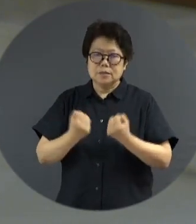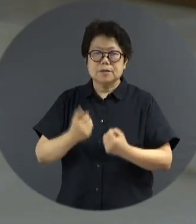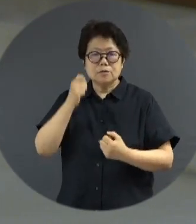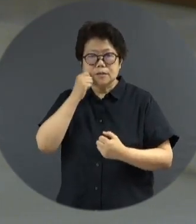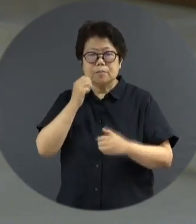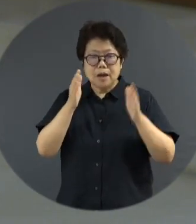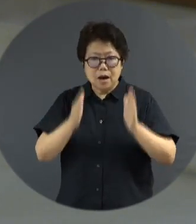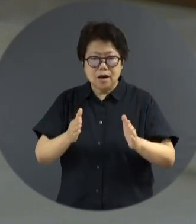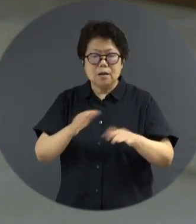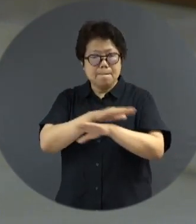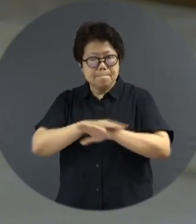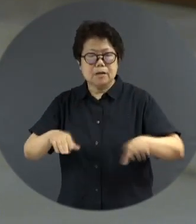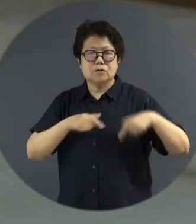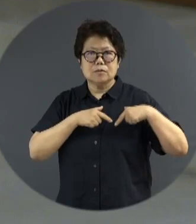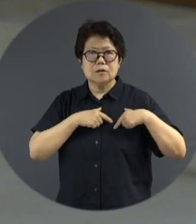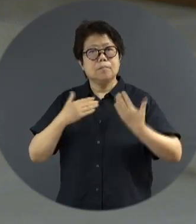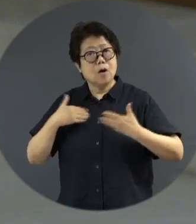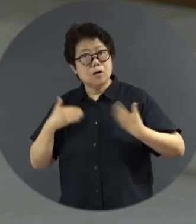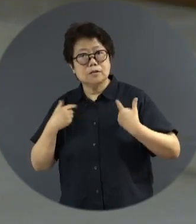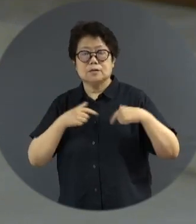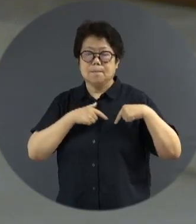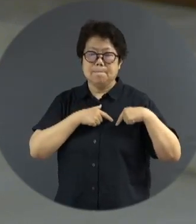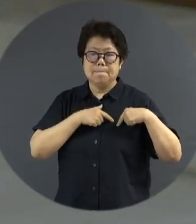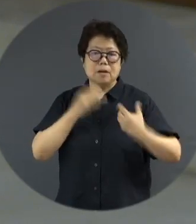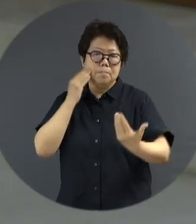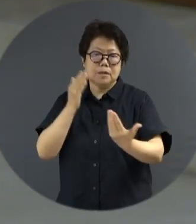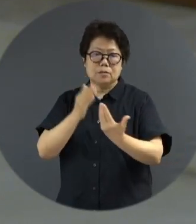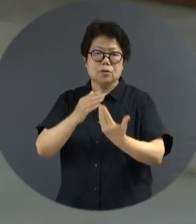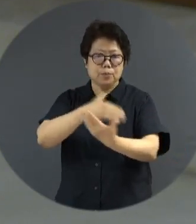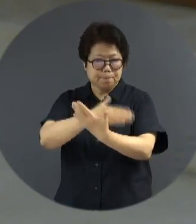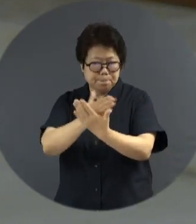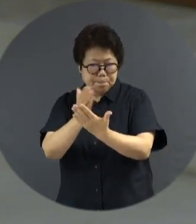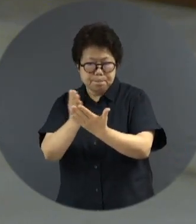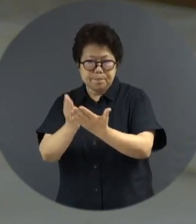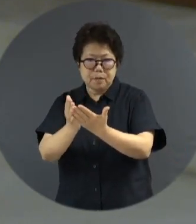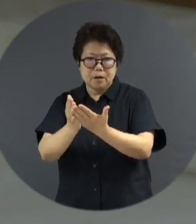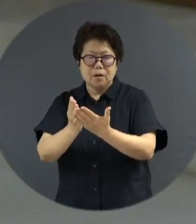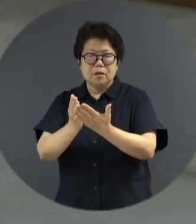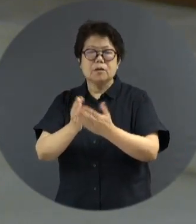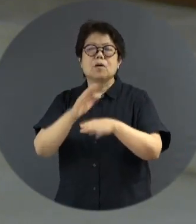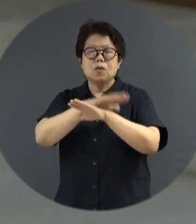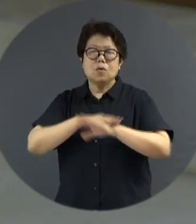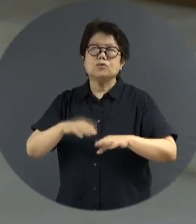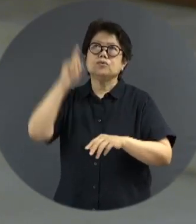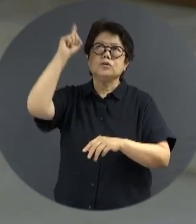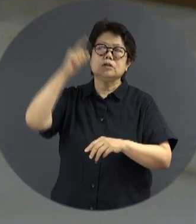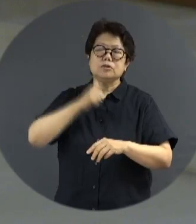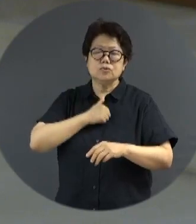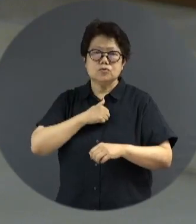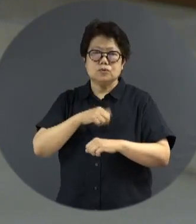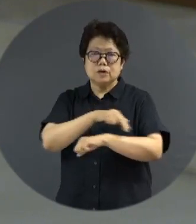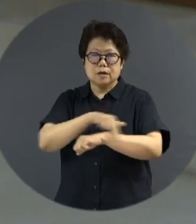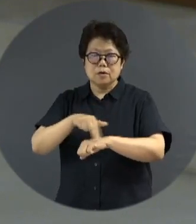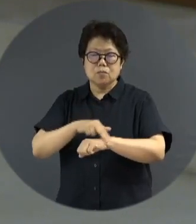以平常心和喜乐的心去面对一切。这份安于天命、服从主旨的态